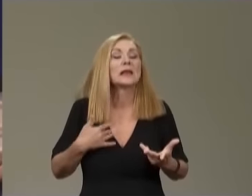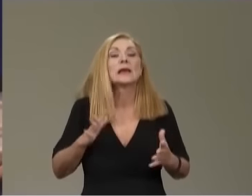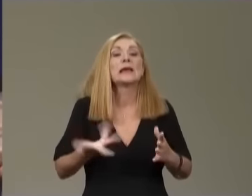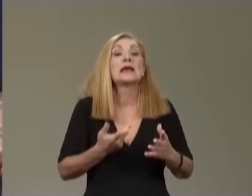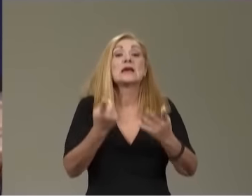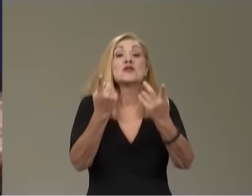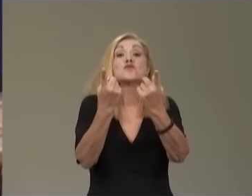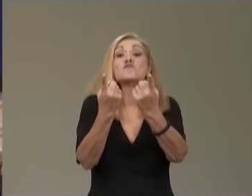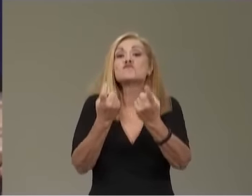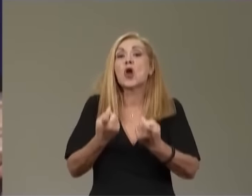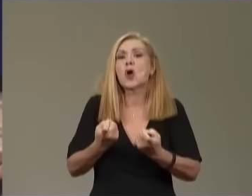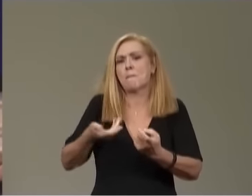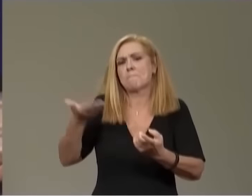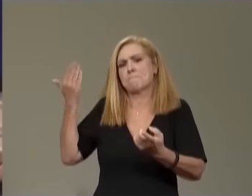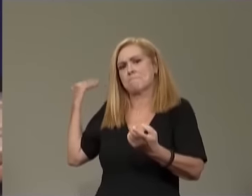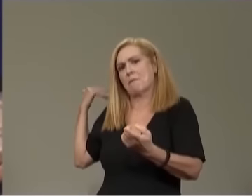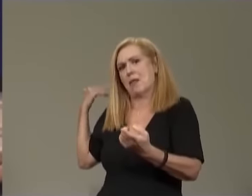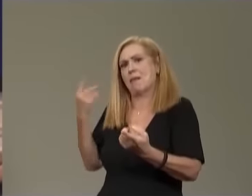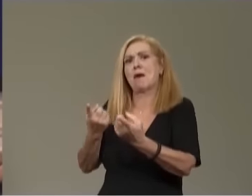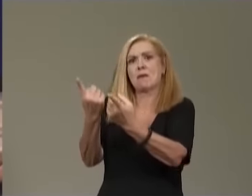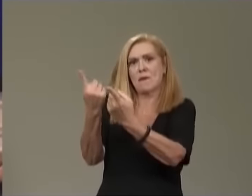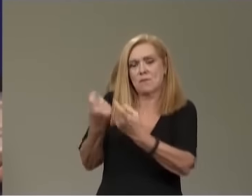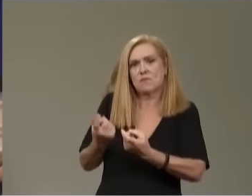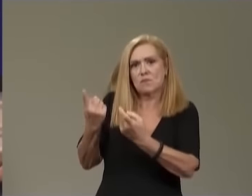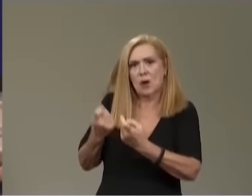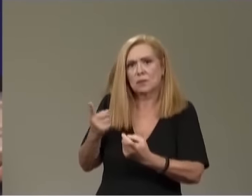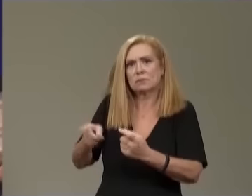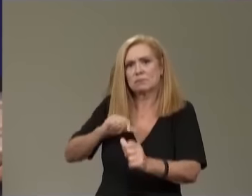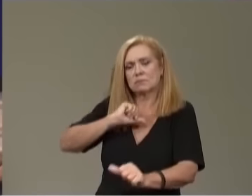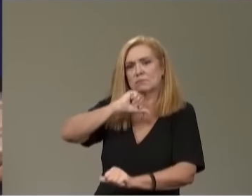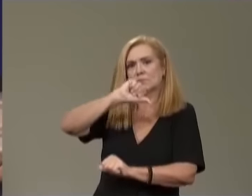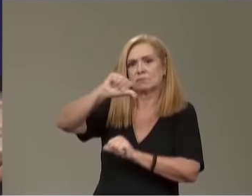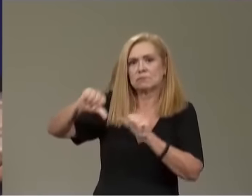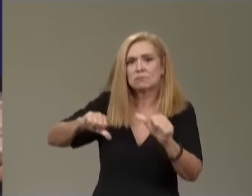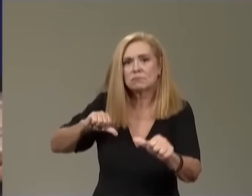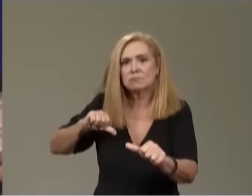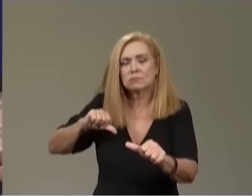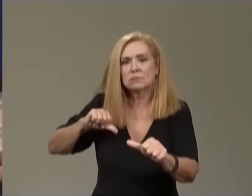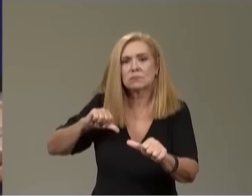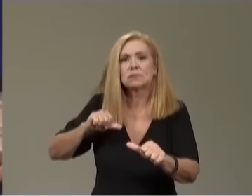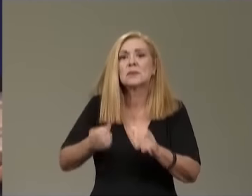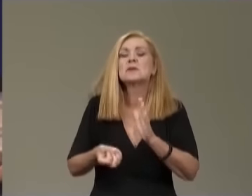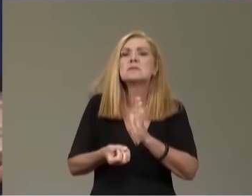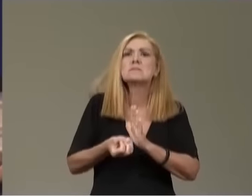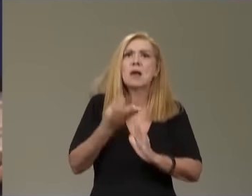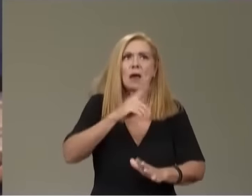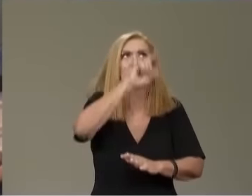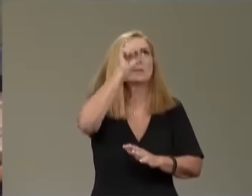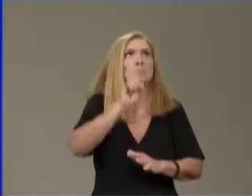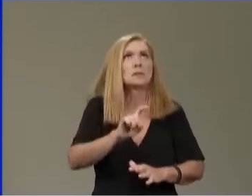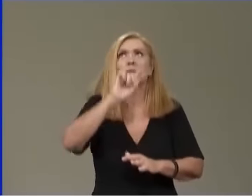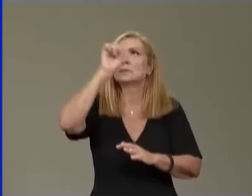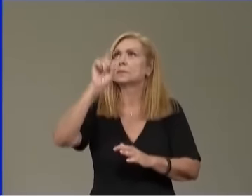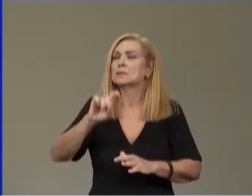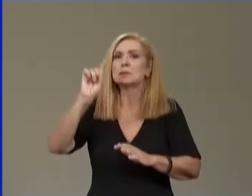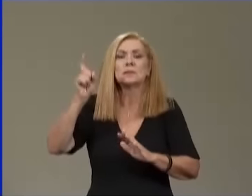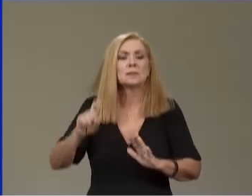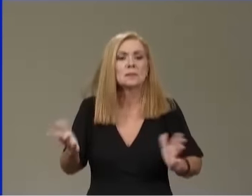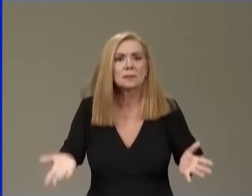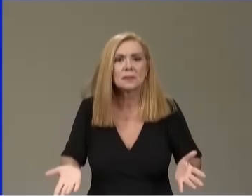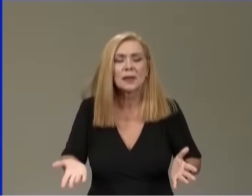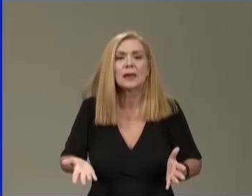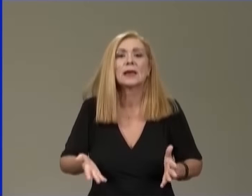προκλήσεις του χθες να δίνουν τη θέση τους σε νέα σύνθετα ερωτήματα. Κυρίες και κύριοι,